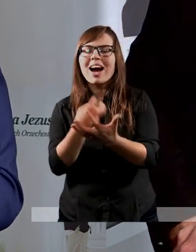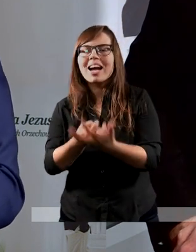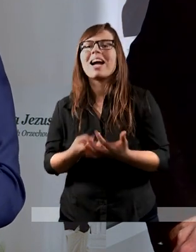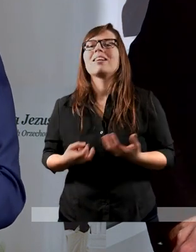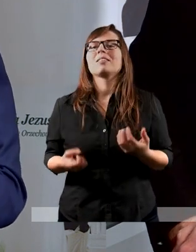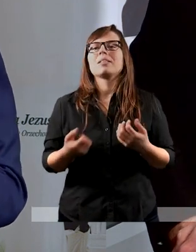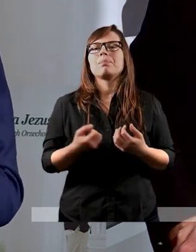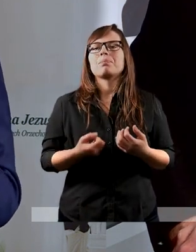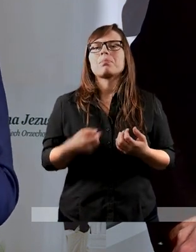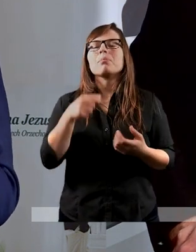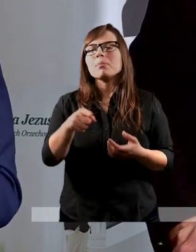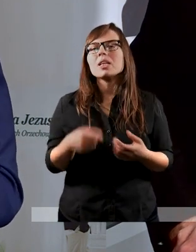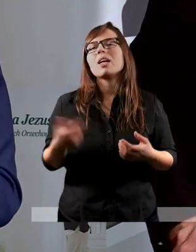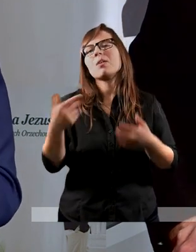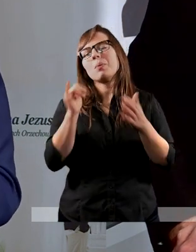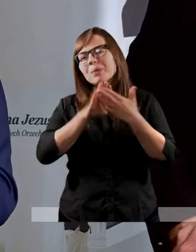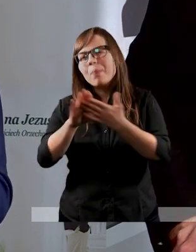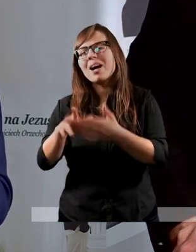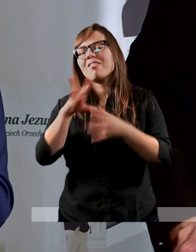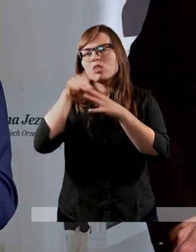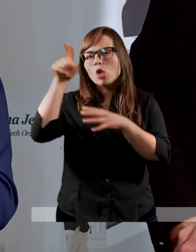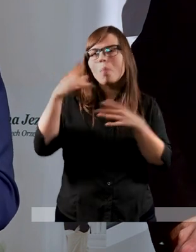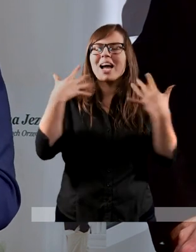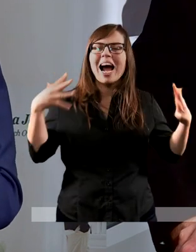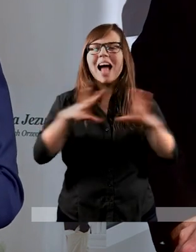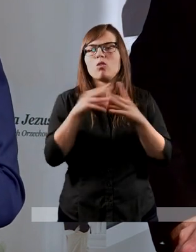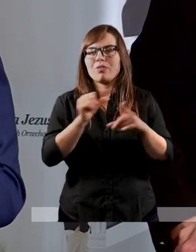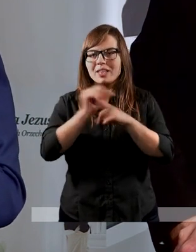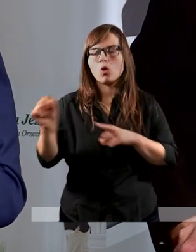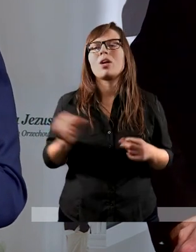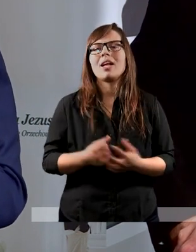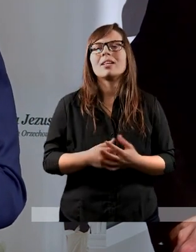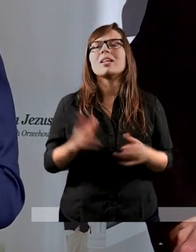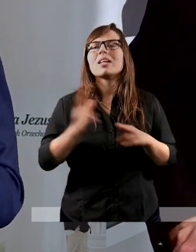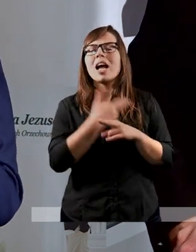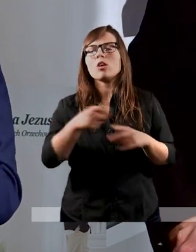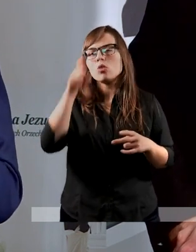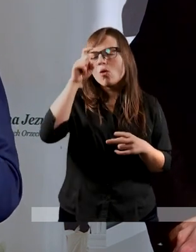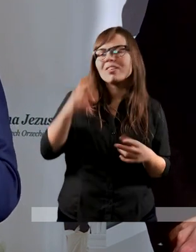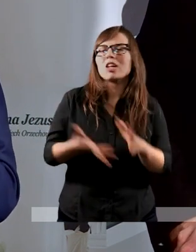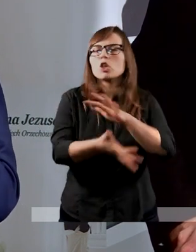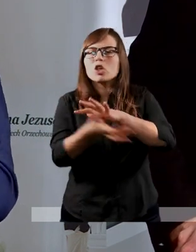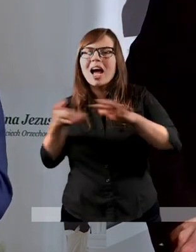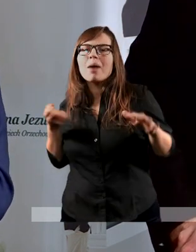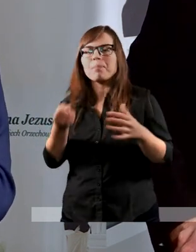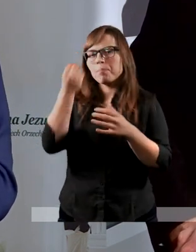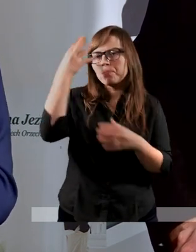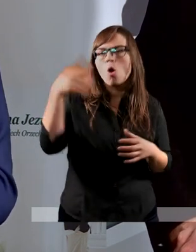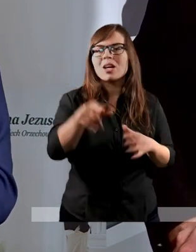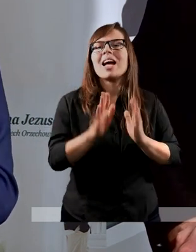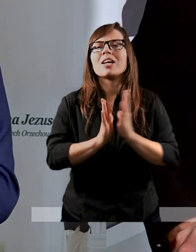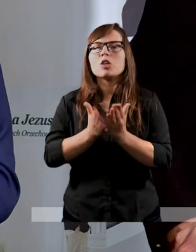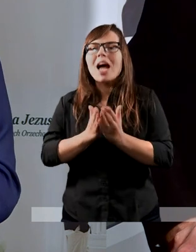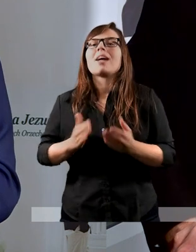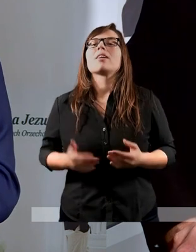Ewangelii, że w Tobie jest i przebaczenie, w Tobie jest radość. I kiedy człowiek czerpie mądrość z tej